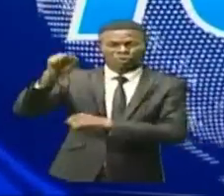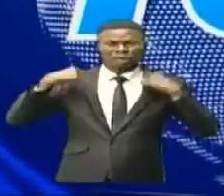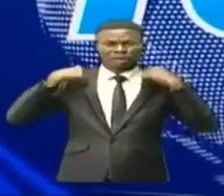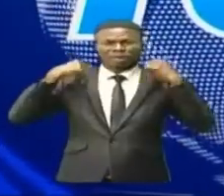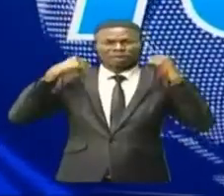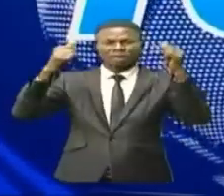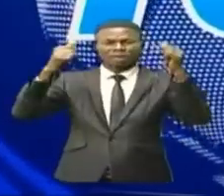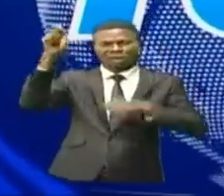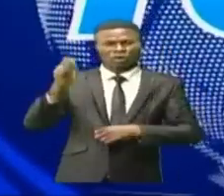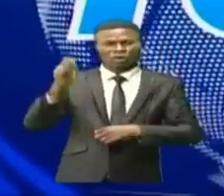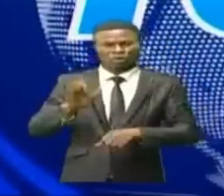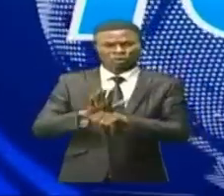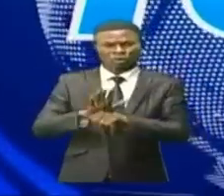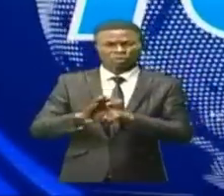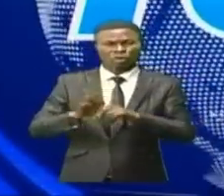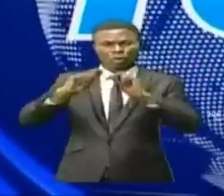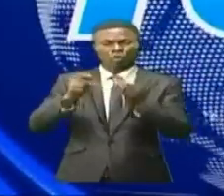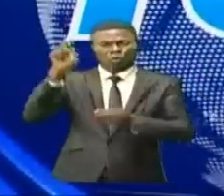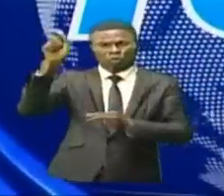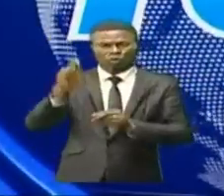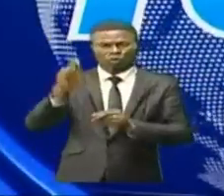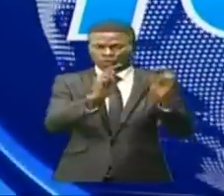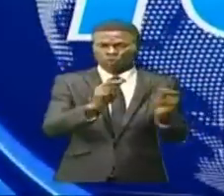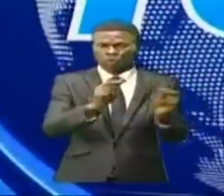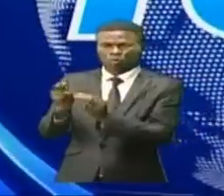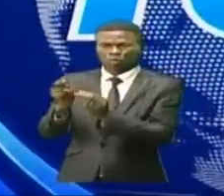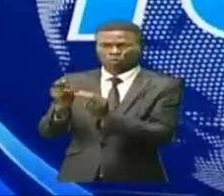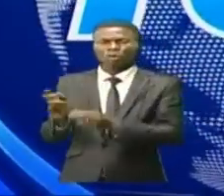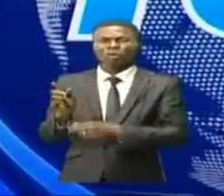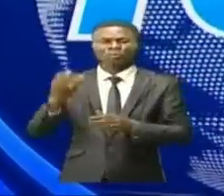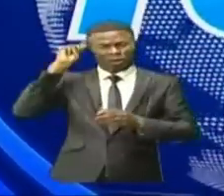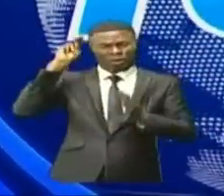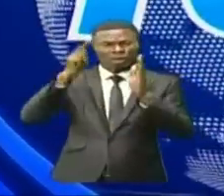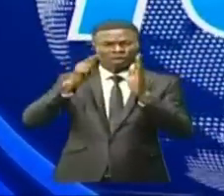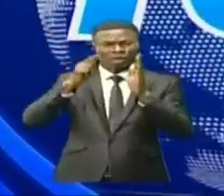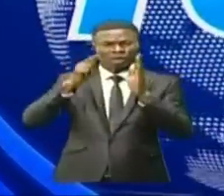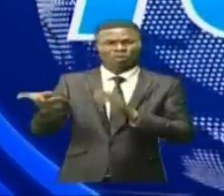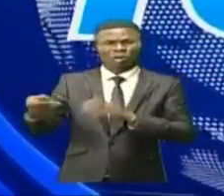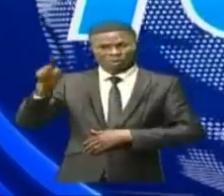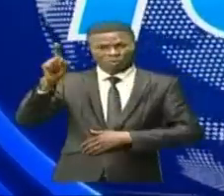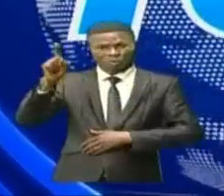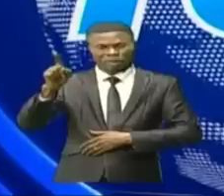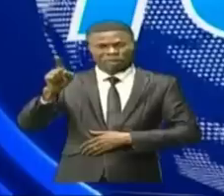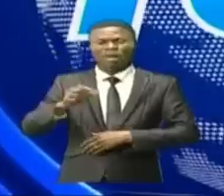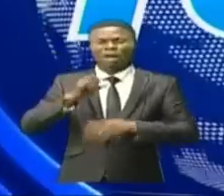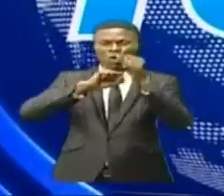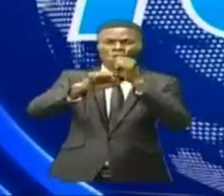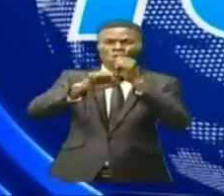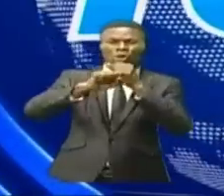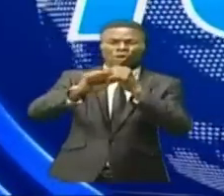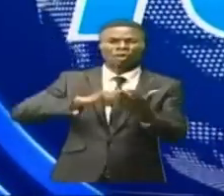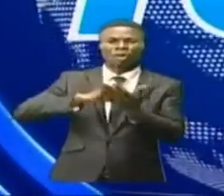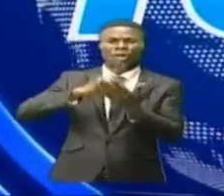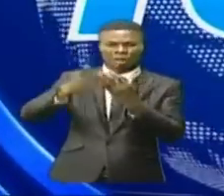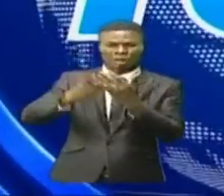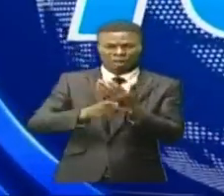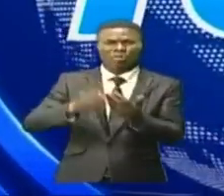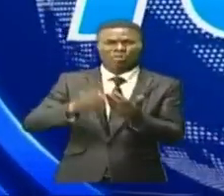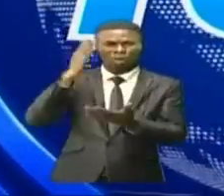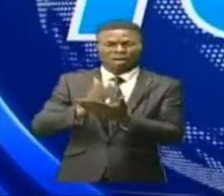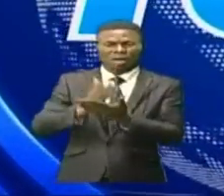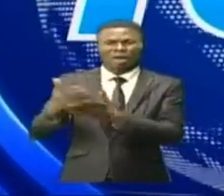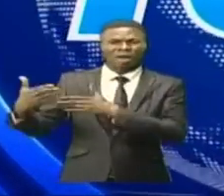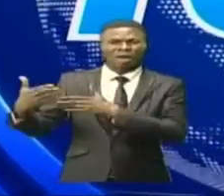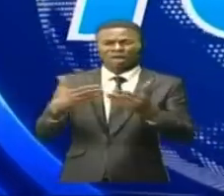Ituri, plusieurs groupes armés s'y rendent. Le gouvernement provincial a lancé la campagne du programme de désarmement et